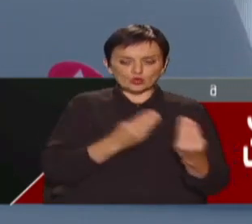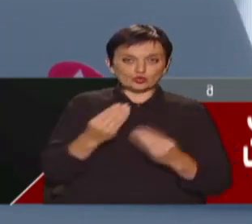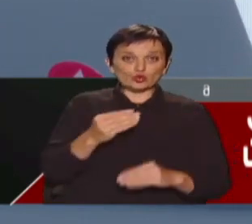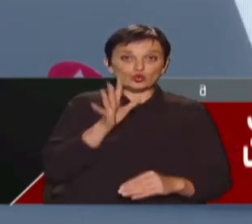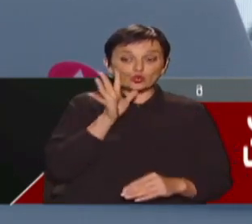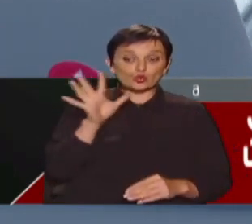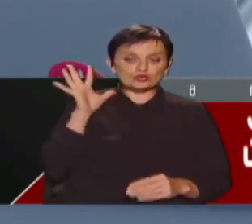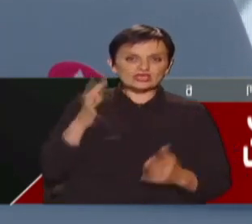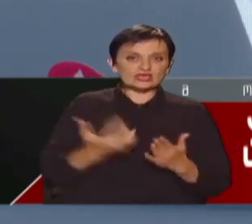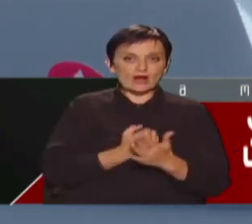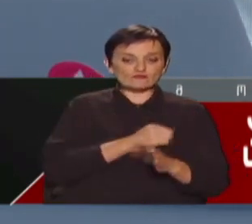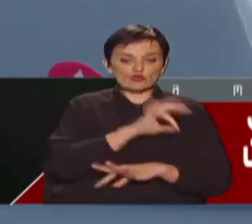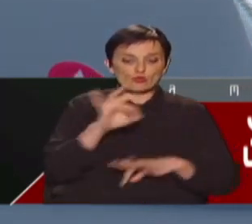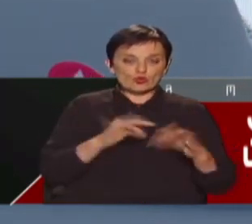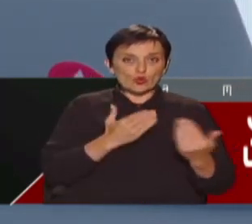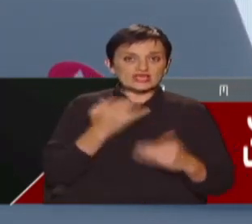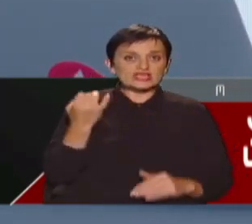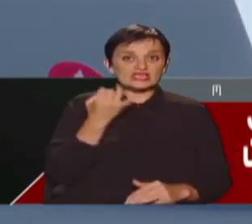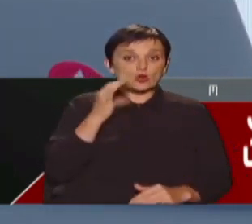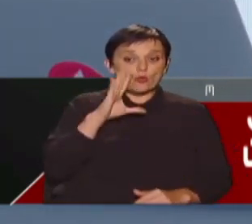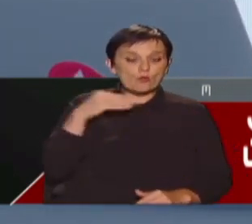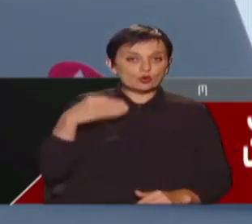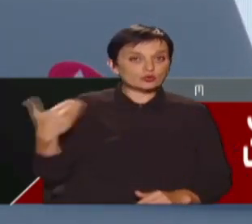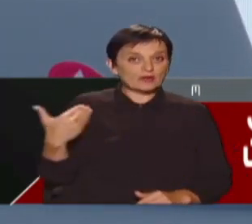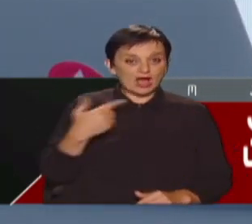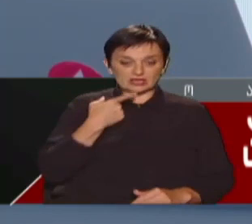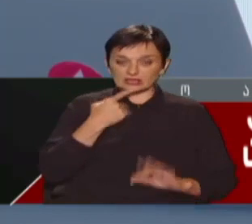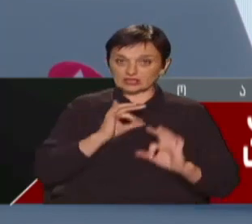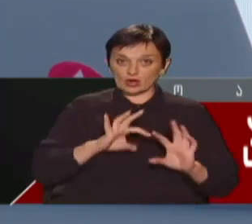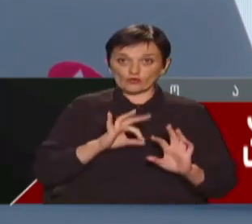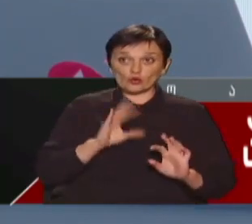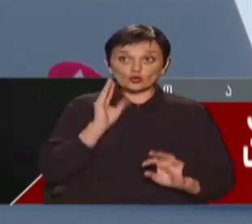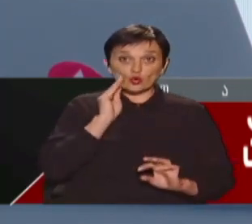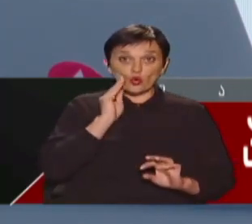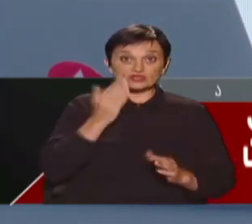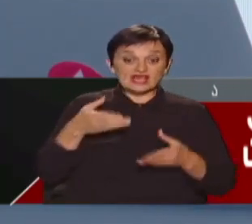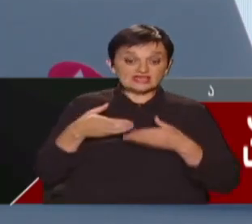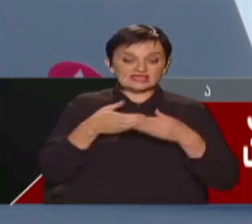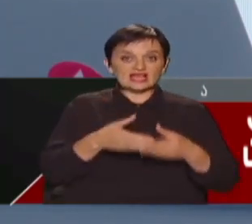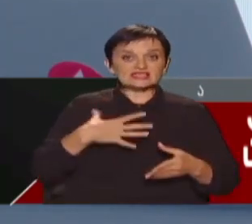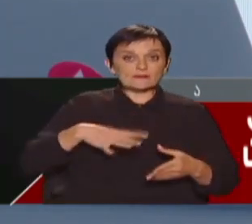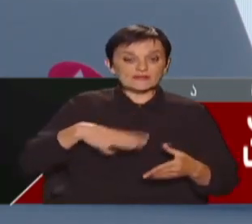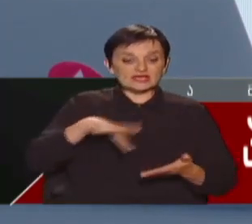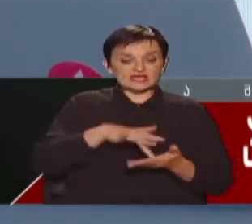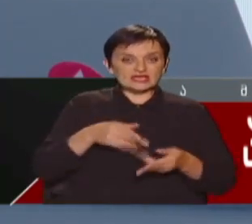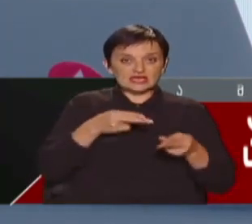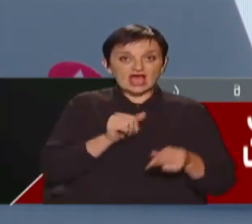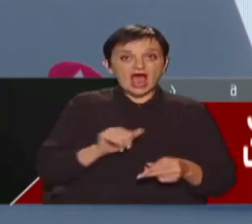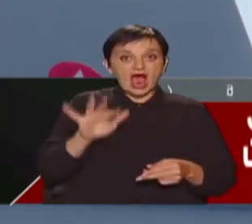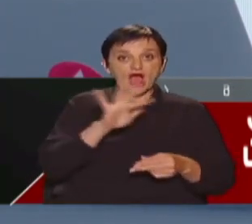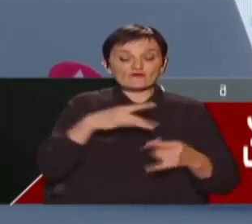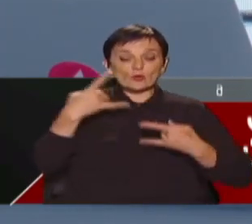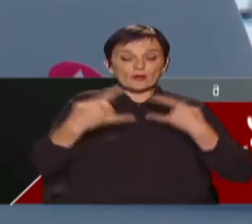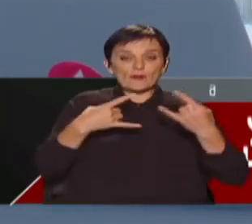ხუთი წლის წინ გამარჯვებული პროექტის მიმართ ინტერესი თავად მოლდოვურმა მხარემ გამოთქვა. ჯერ კიდევ მაშინ, როცა დელეგაცია თბილისს სტუმრობდა. ევროპის